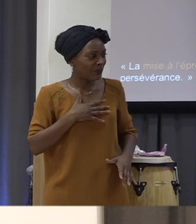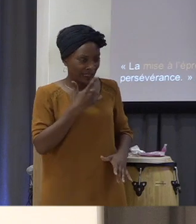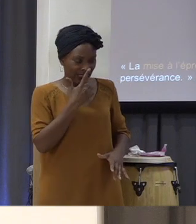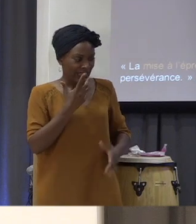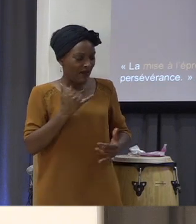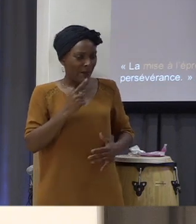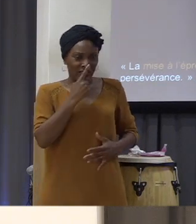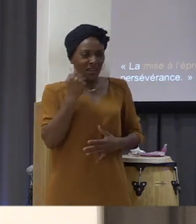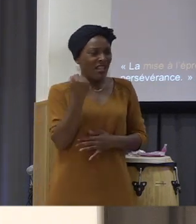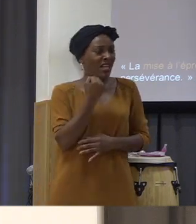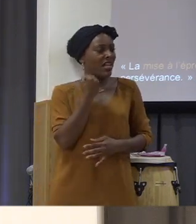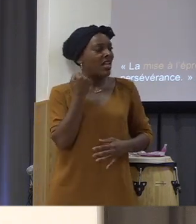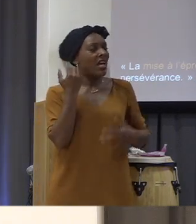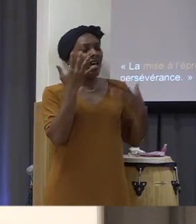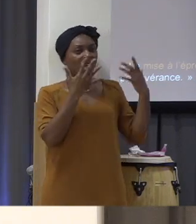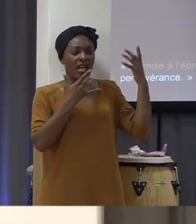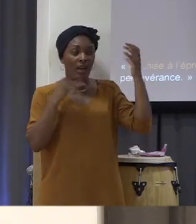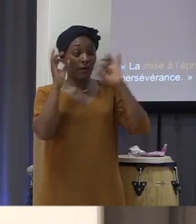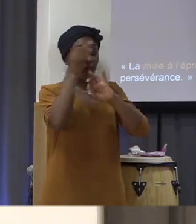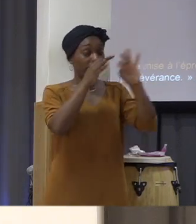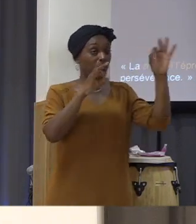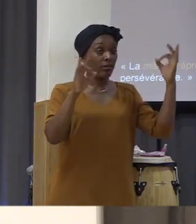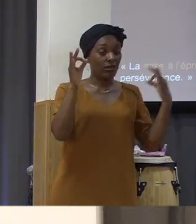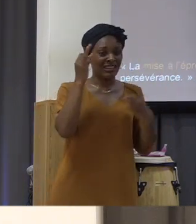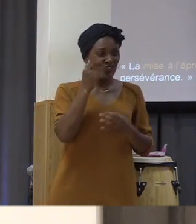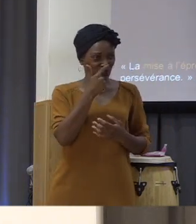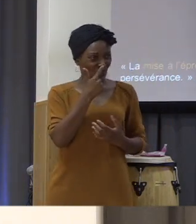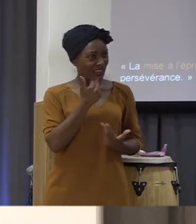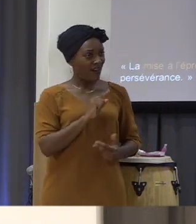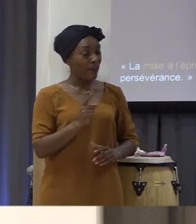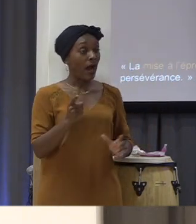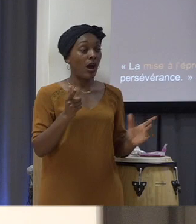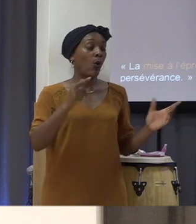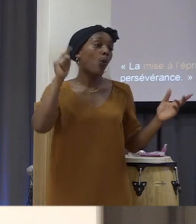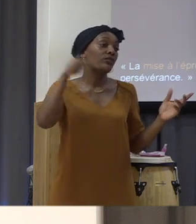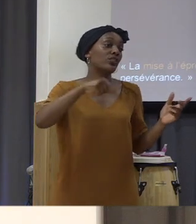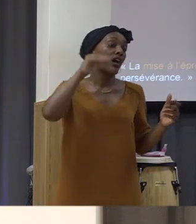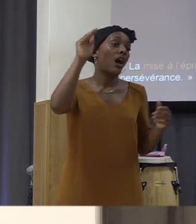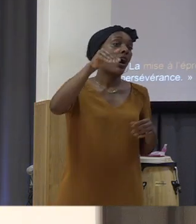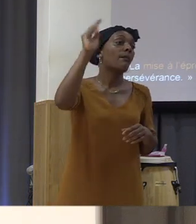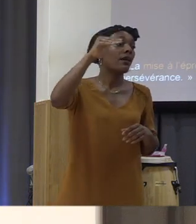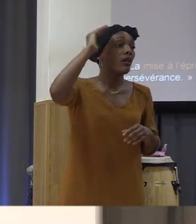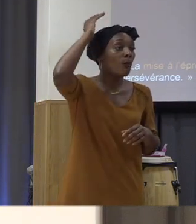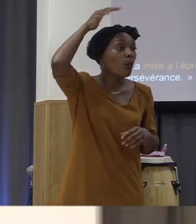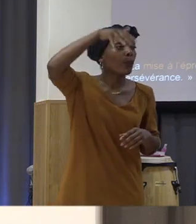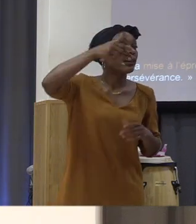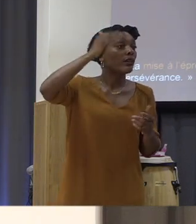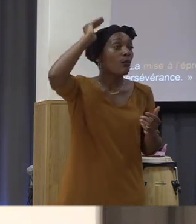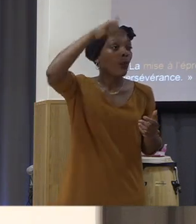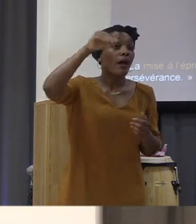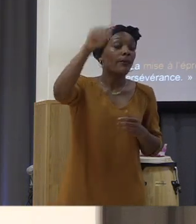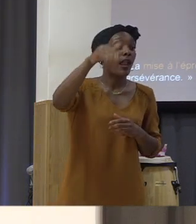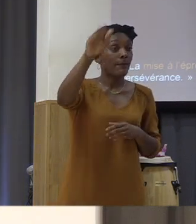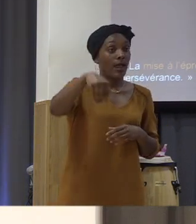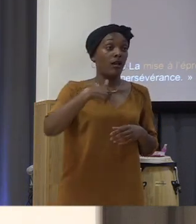rond dans le corps. Je voyais bien que ça n'allait pas. On a été obligé d'appeler les pompiers quelques minutes plus tard. Donc je